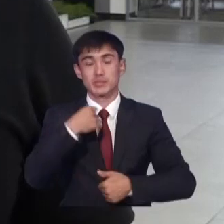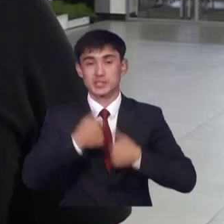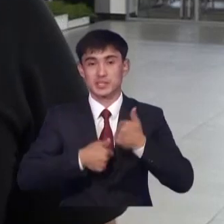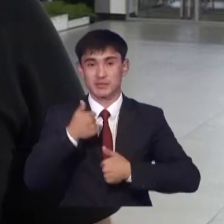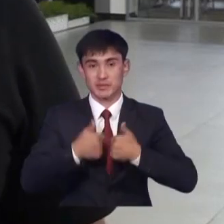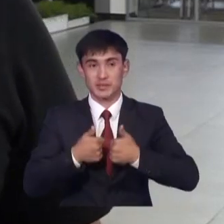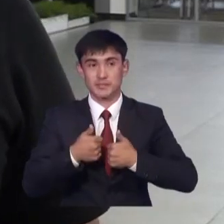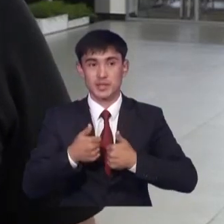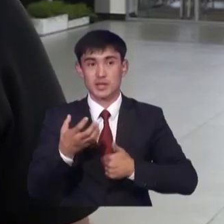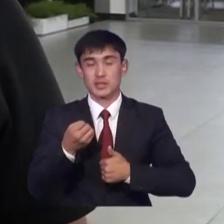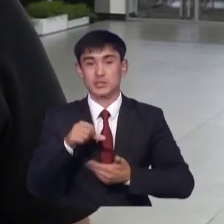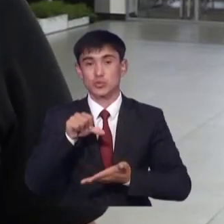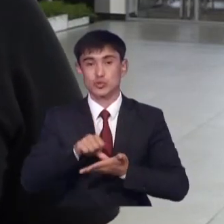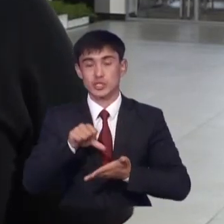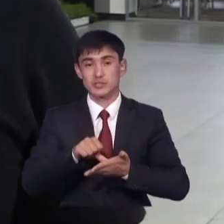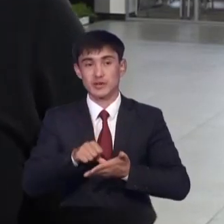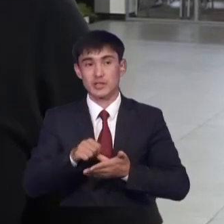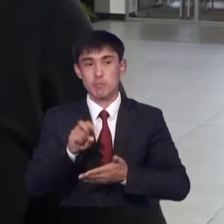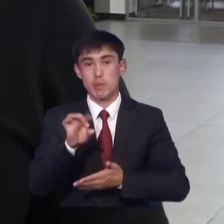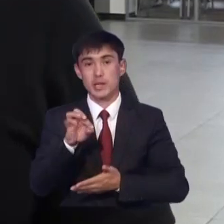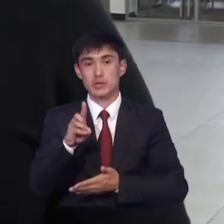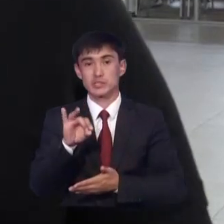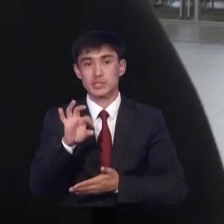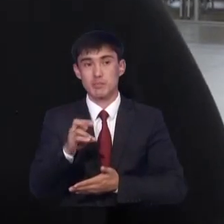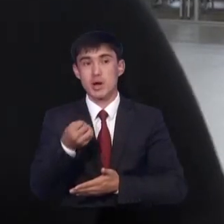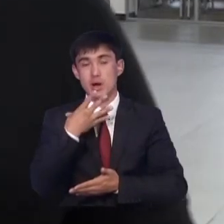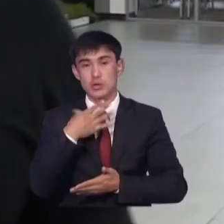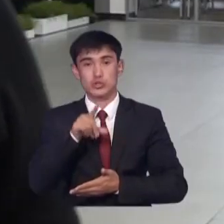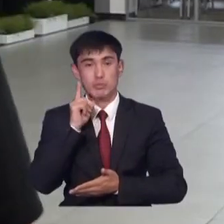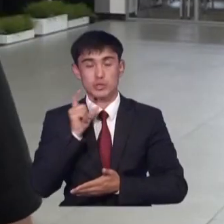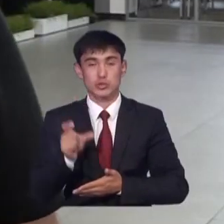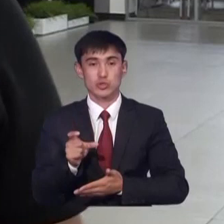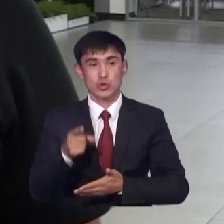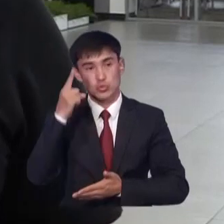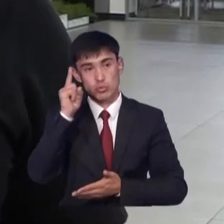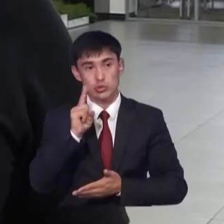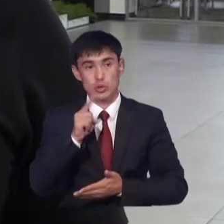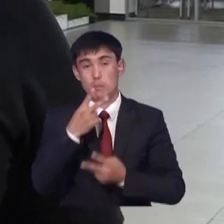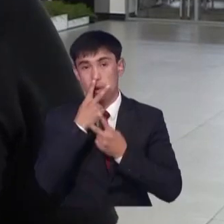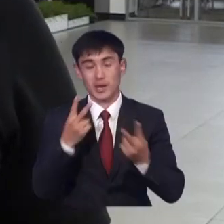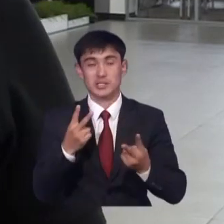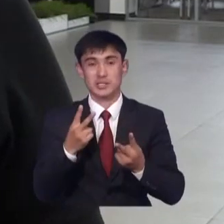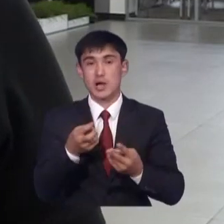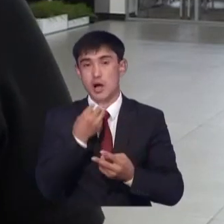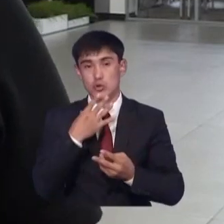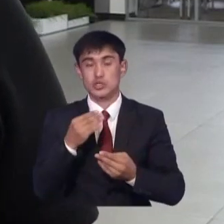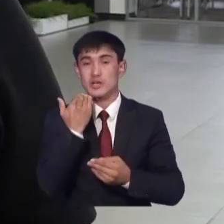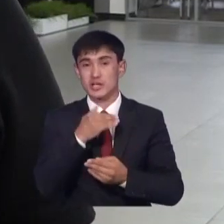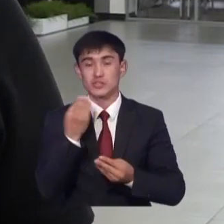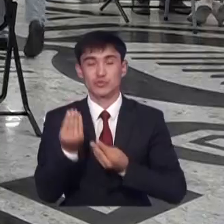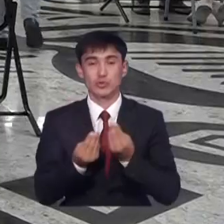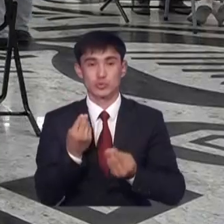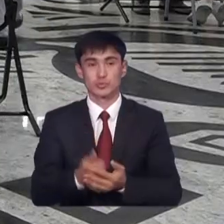соревнований. Также принимают участие Байтлеев, СРМ. Хорошая молодежь. Я думаю, что они покажут хорошую, качественную